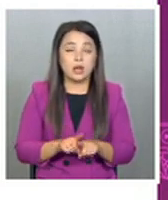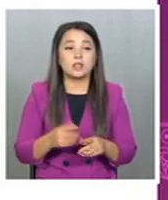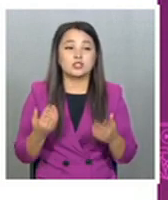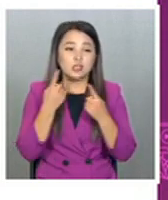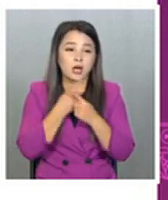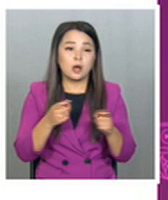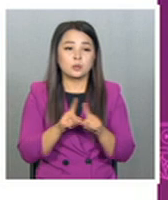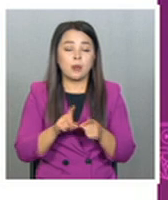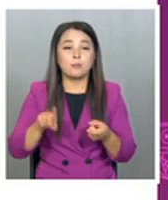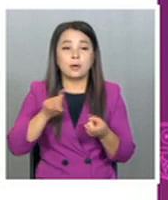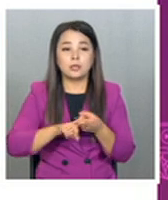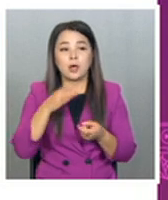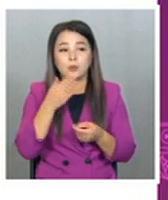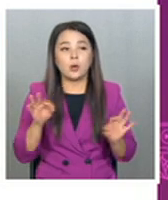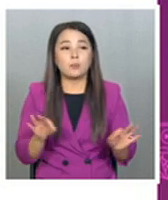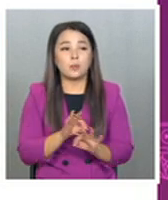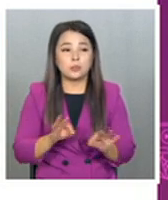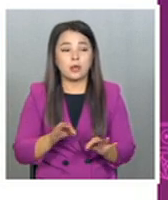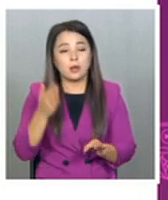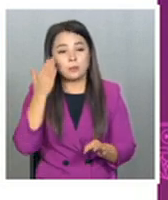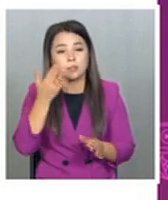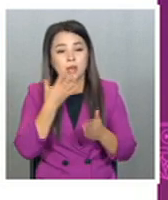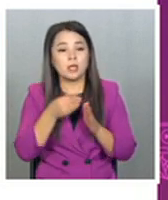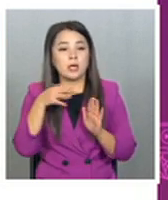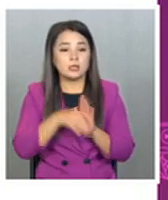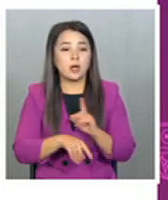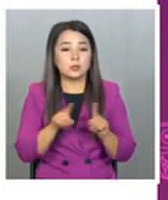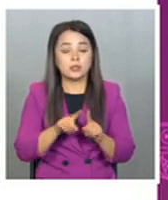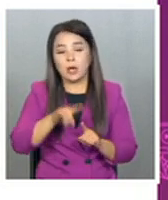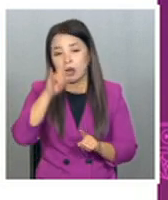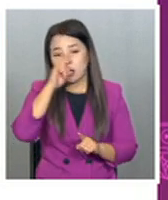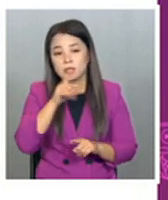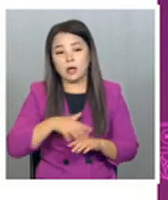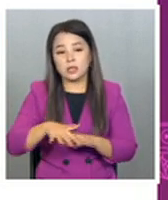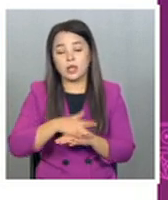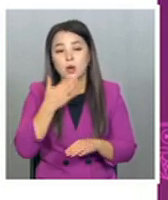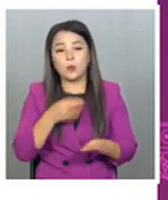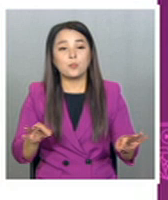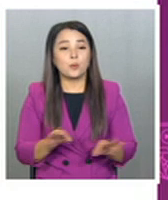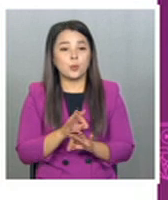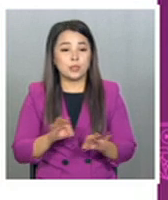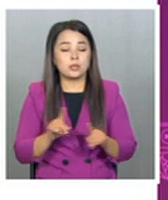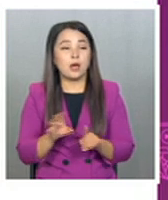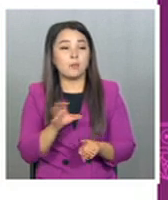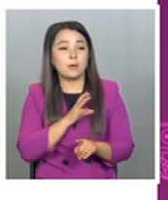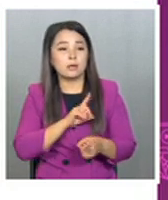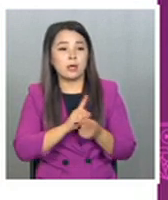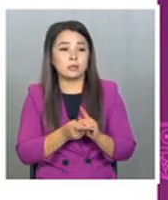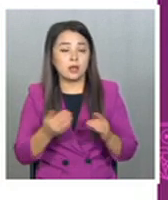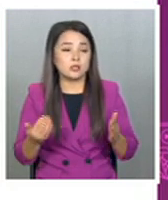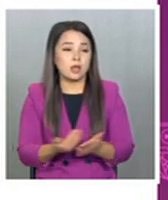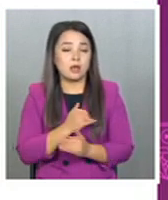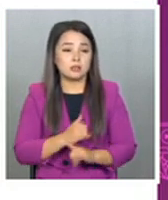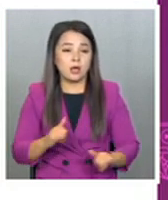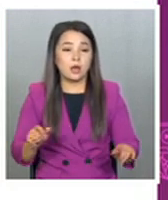жаһандануға байланысты ұлттық музыка өнеріне енген өзгерістер қазақ халқының ұлттық музыкасының бай мұрасын жаһандану